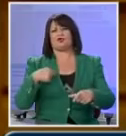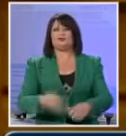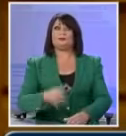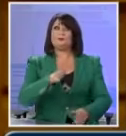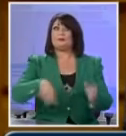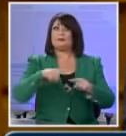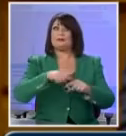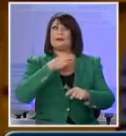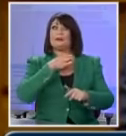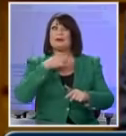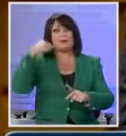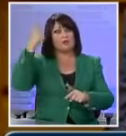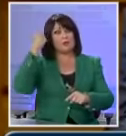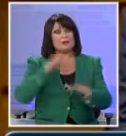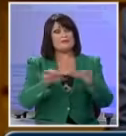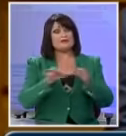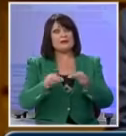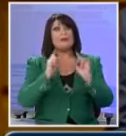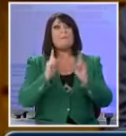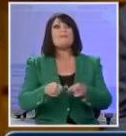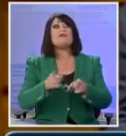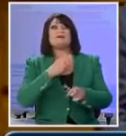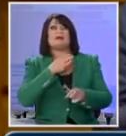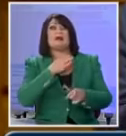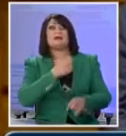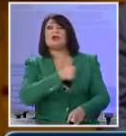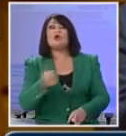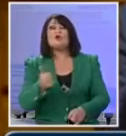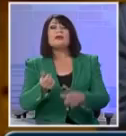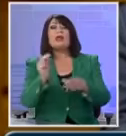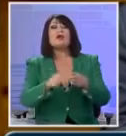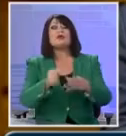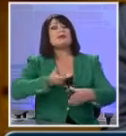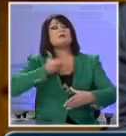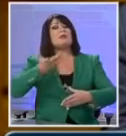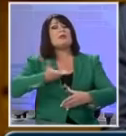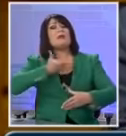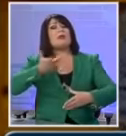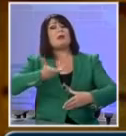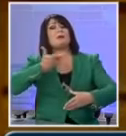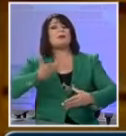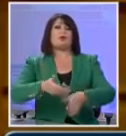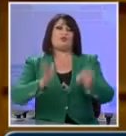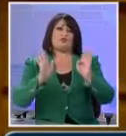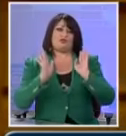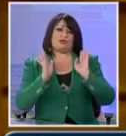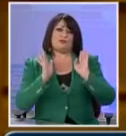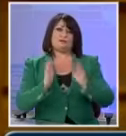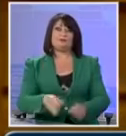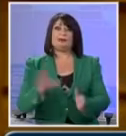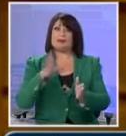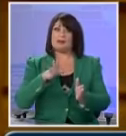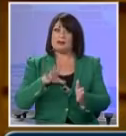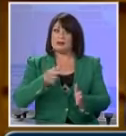σχέδιο όραμα και αποφάσεις όχι από προεκλογικές ρητορείες κύριε μεϊμαράκη και θέλω να σας